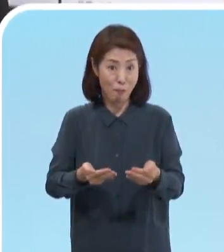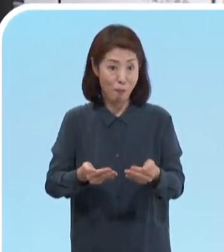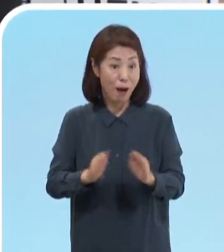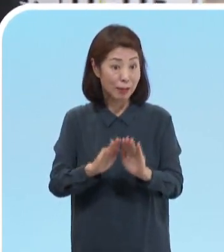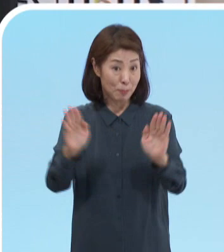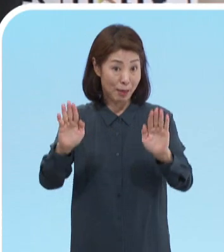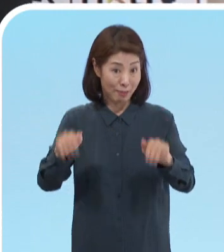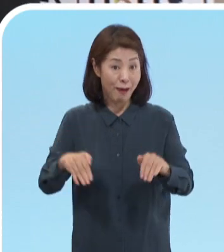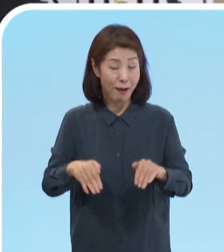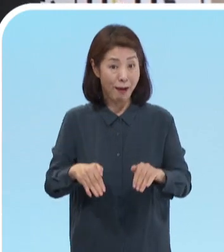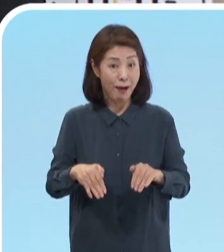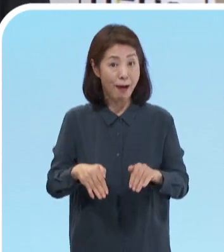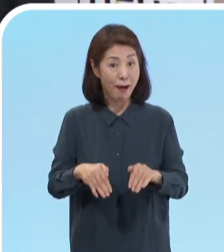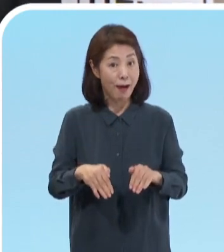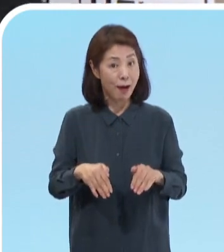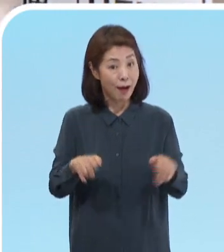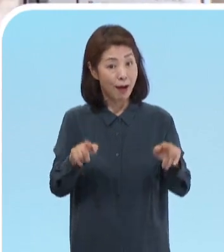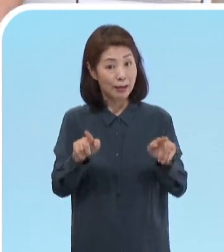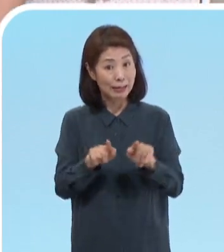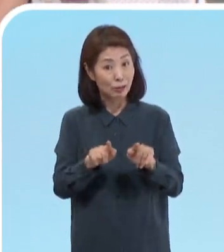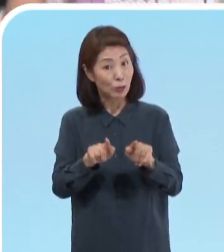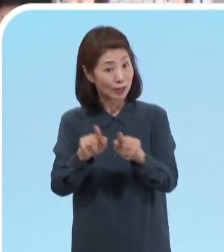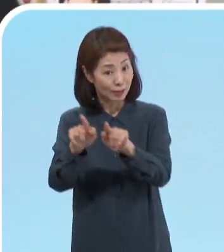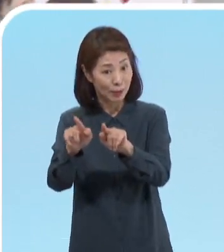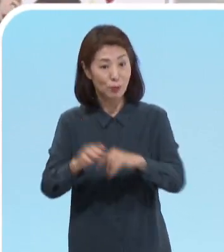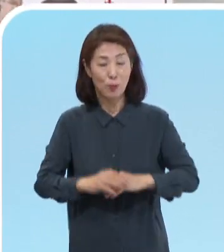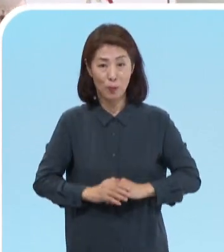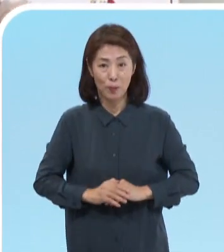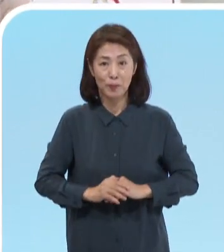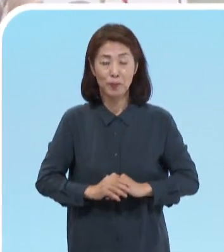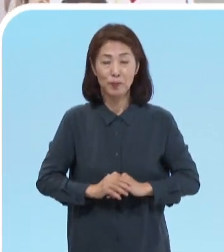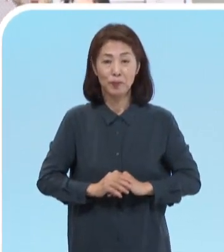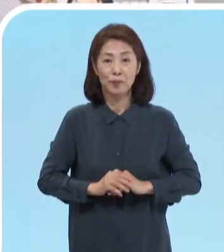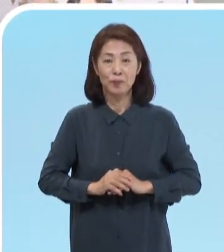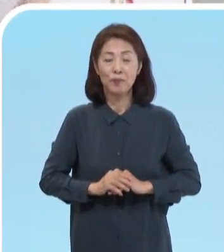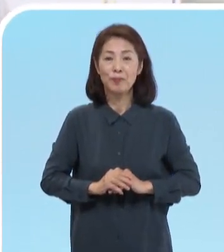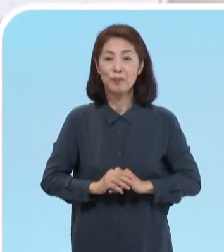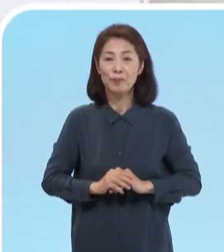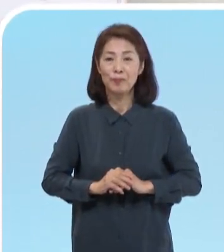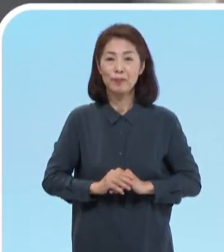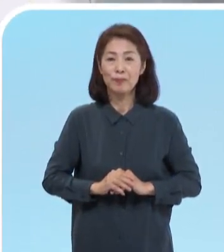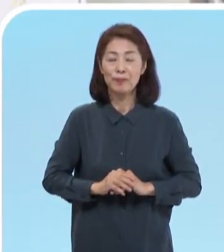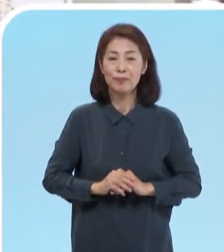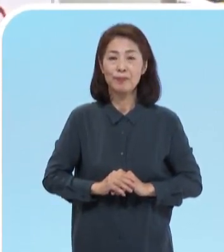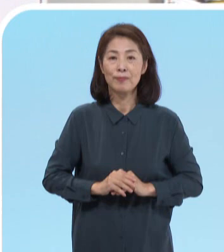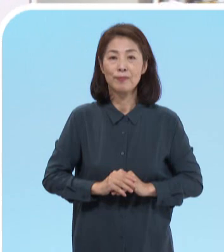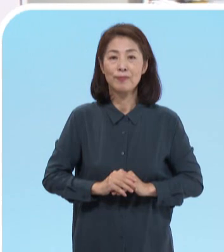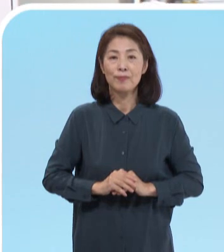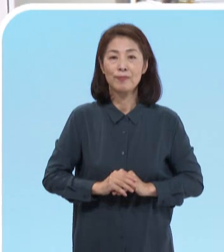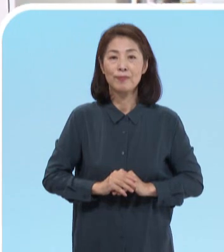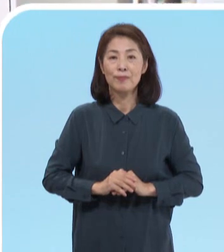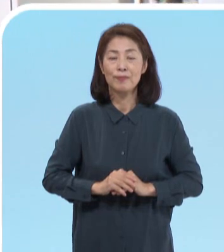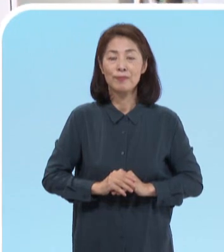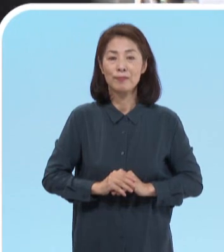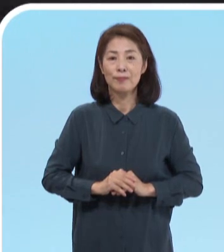ついてきてください。 そうですか、 はい、 じゃあ行きましょう、 はい、行きましょう。 新たに始めたものって一体